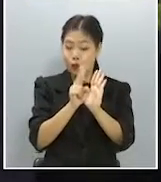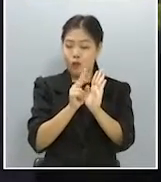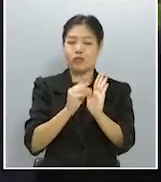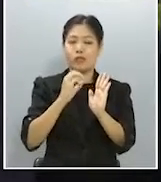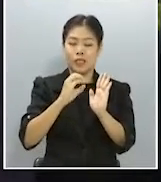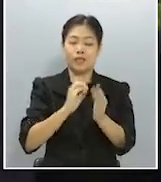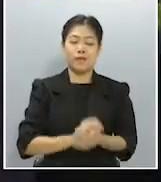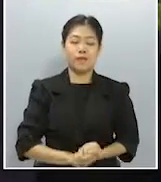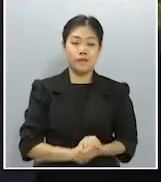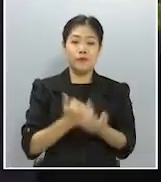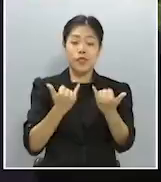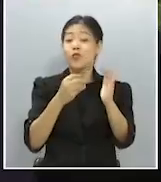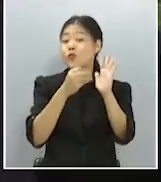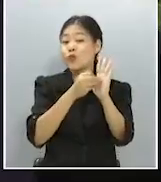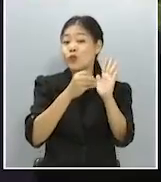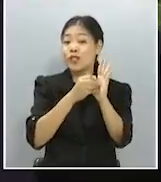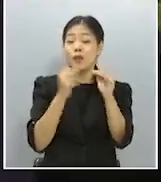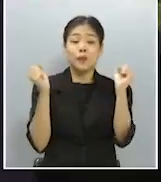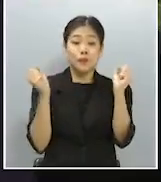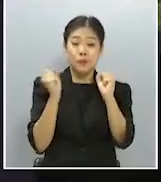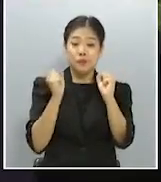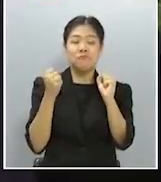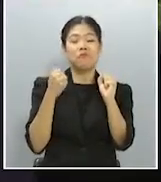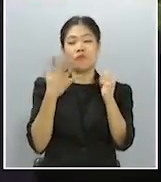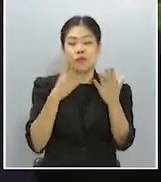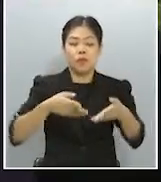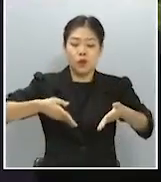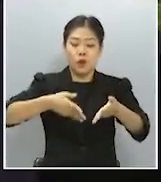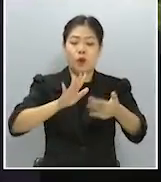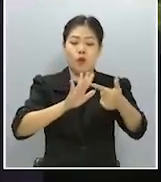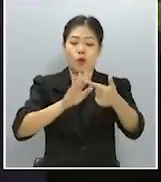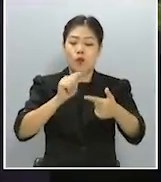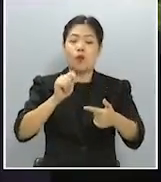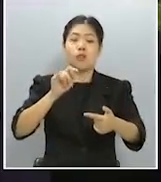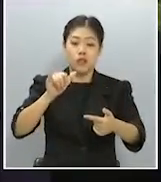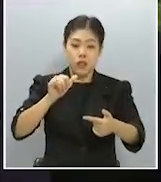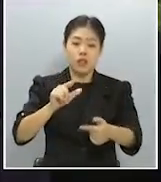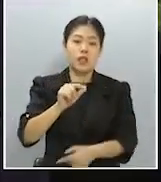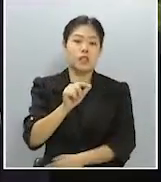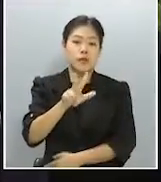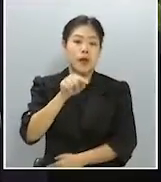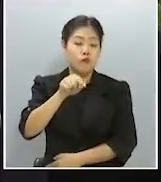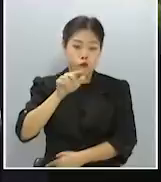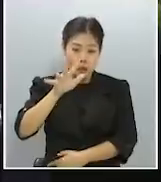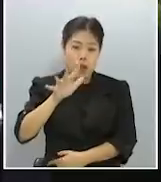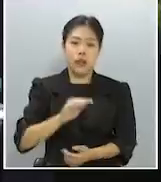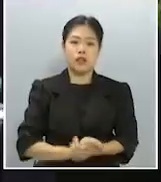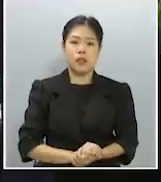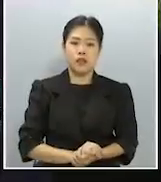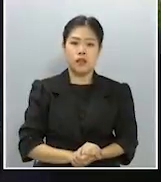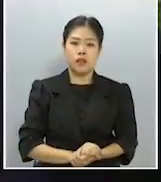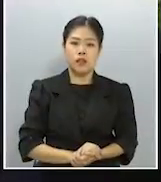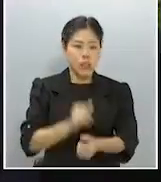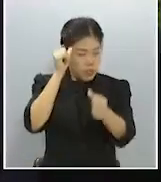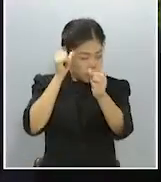นี้ค่ะกรุงเทพมหานครอุณหภูมิต่ำสุดอยู่ที่เขตคลองเตยวันนี้ 23.5 องศานะคะคุณผู้ชมคะสามารถท่องจำ